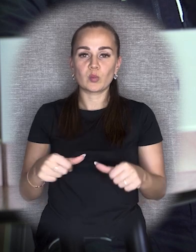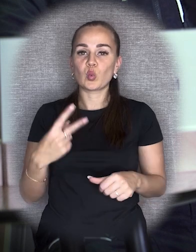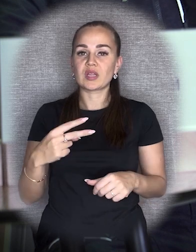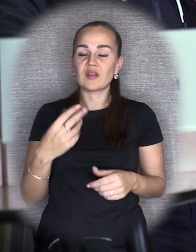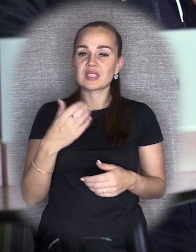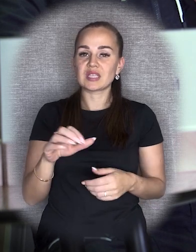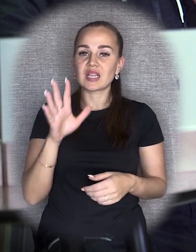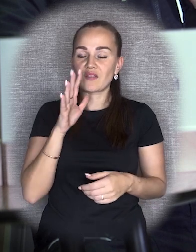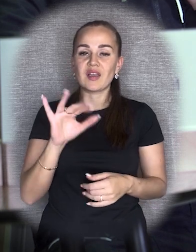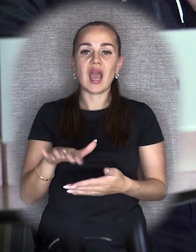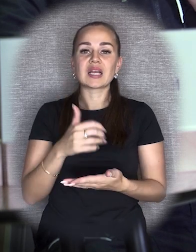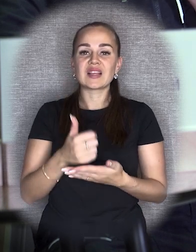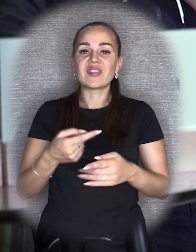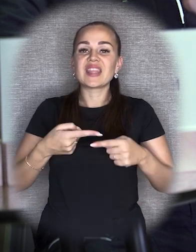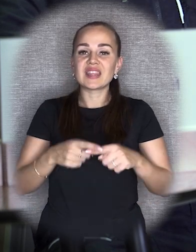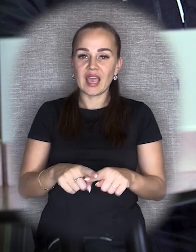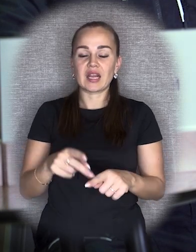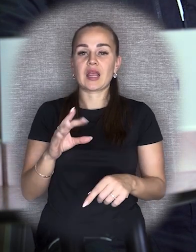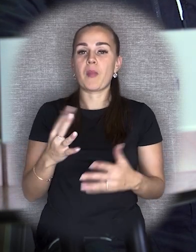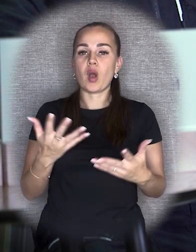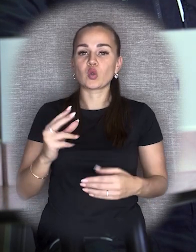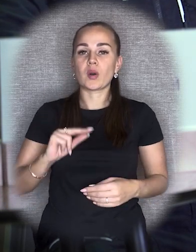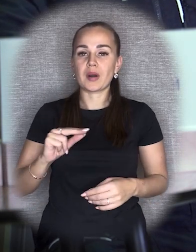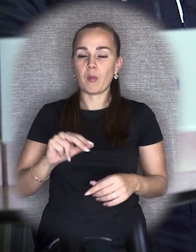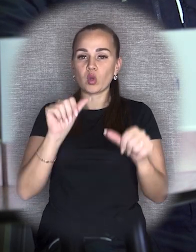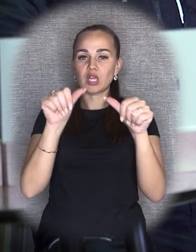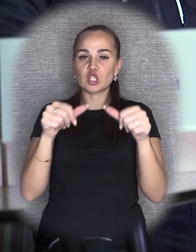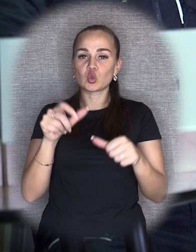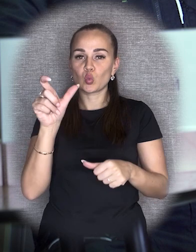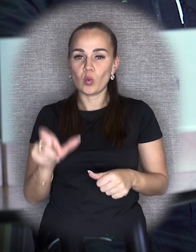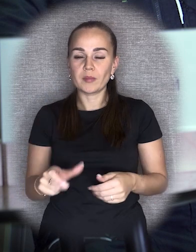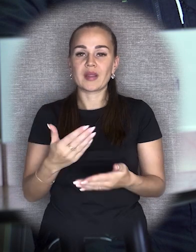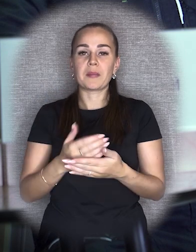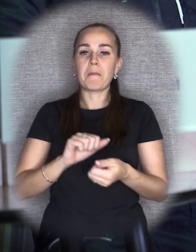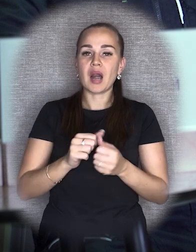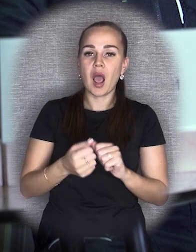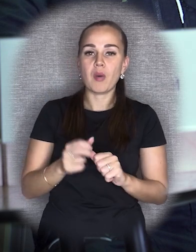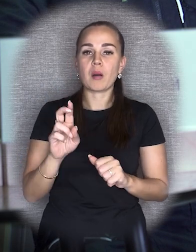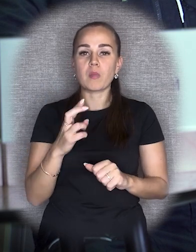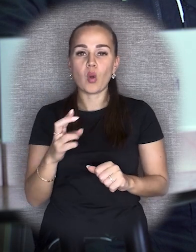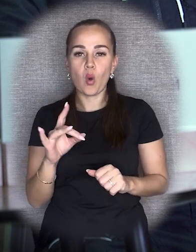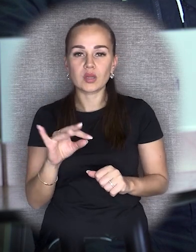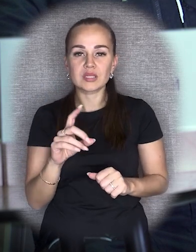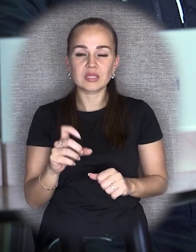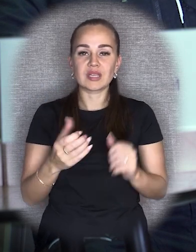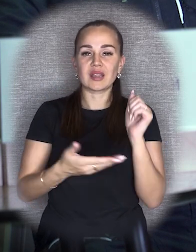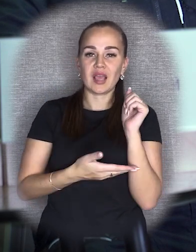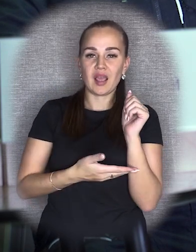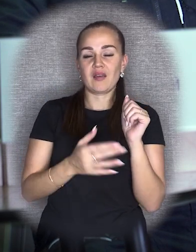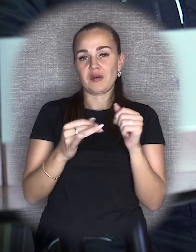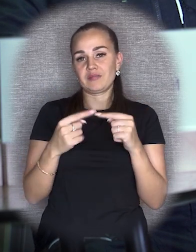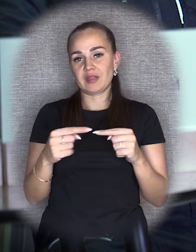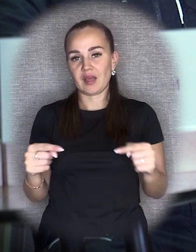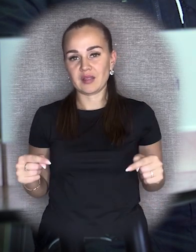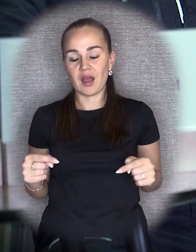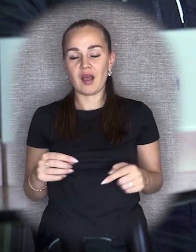века и основные техники, в которых работает скульптор. Ну, то есть это, например, мрамор, бронза, дерево, гипс и так